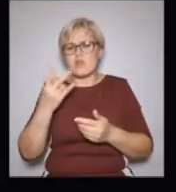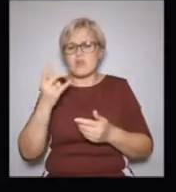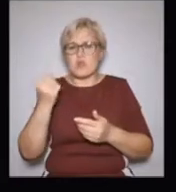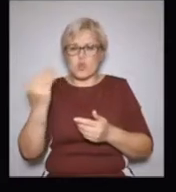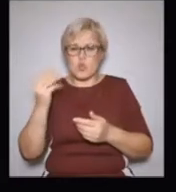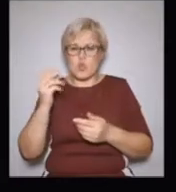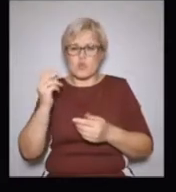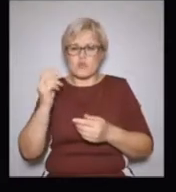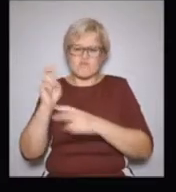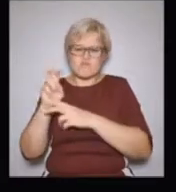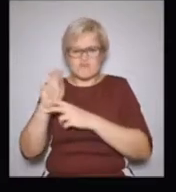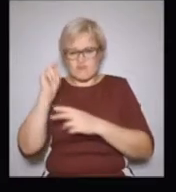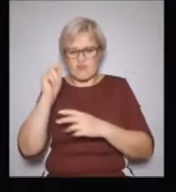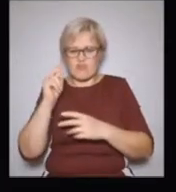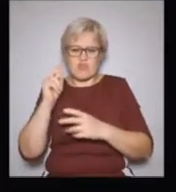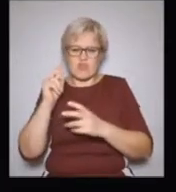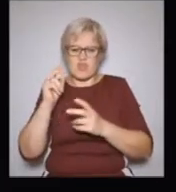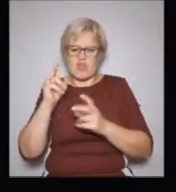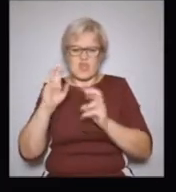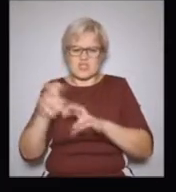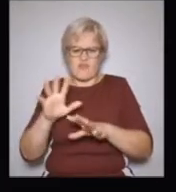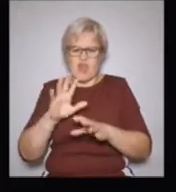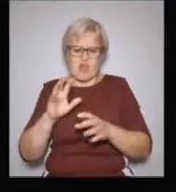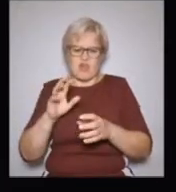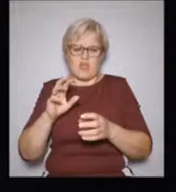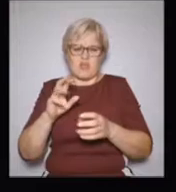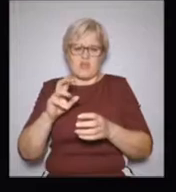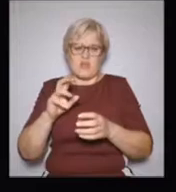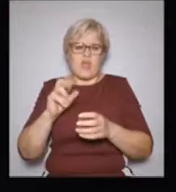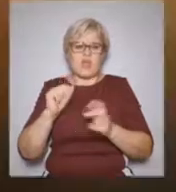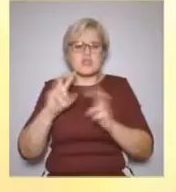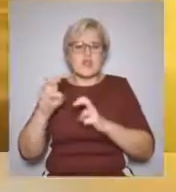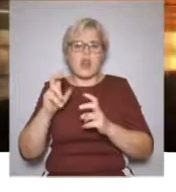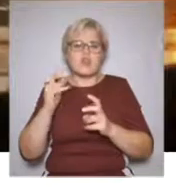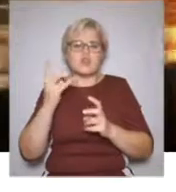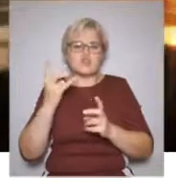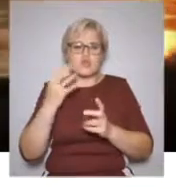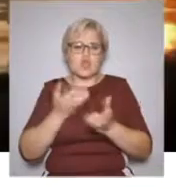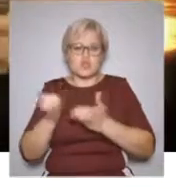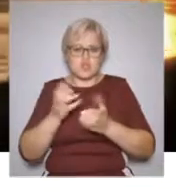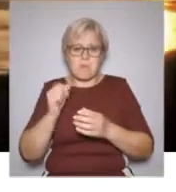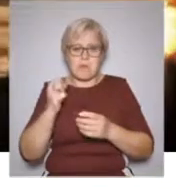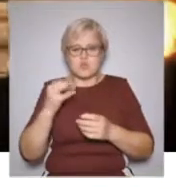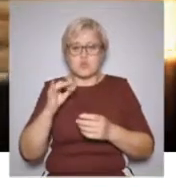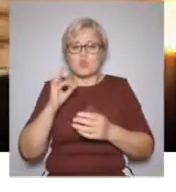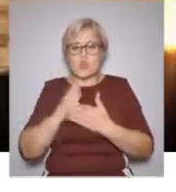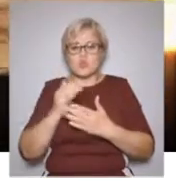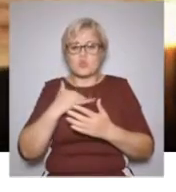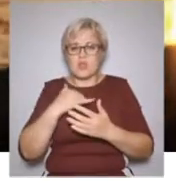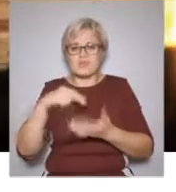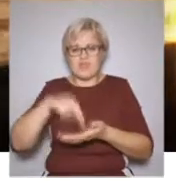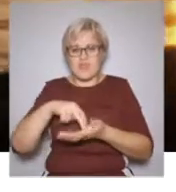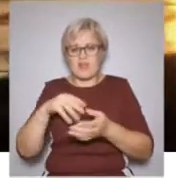называли лыжная база ведь она стояла это старое здание бывшей библиотеки рядом новые построили а